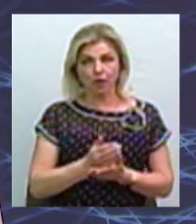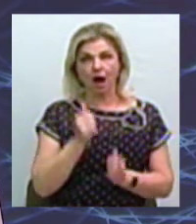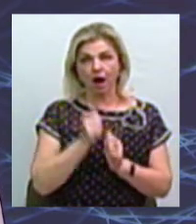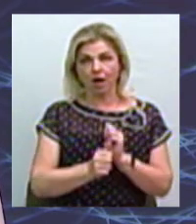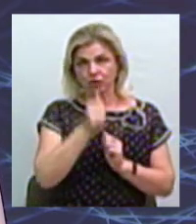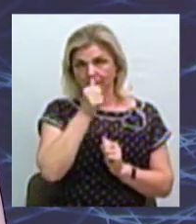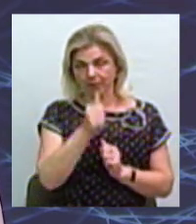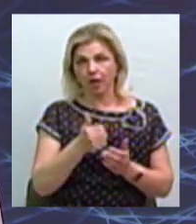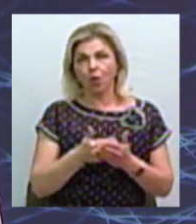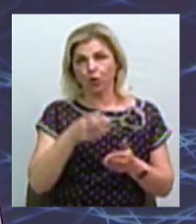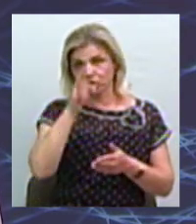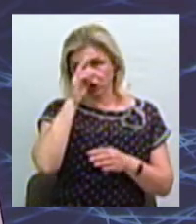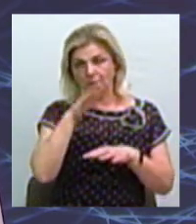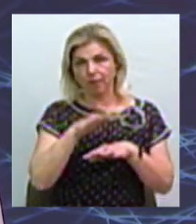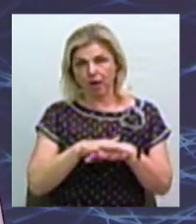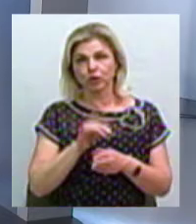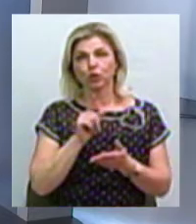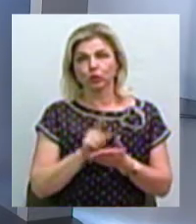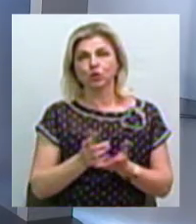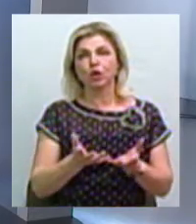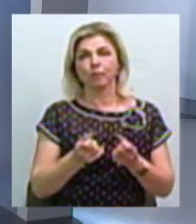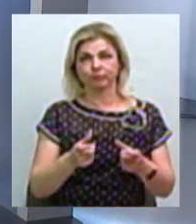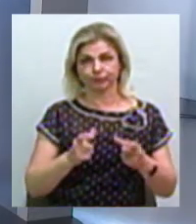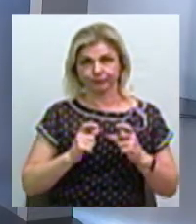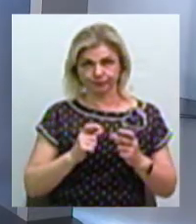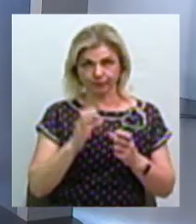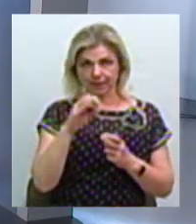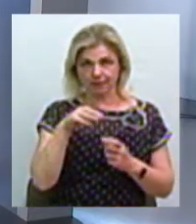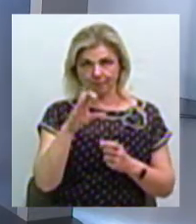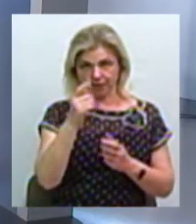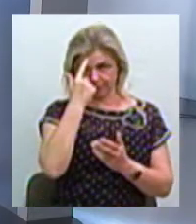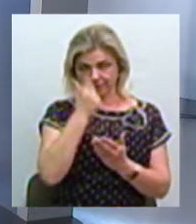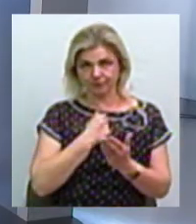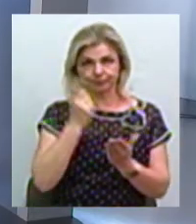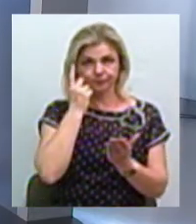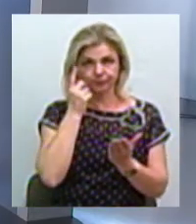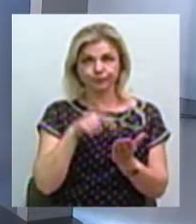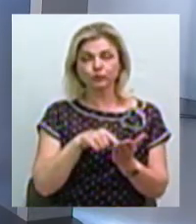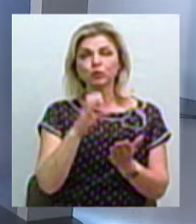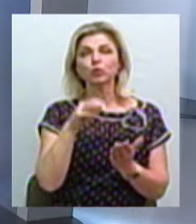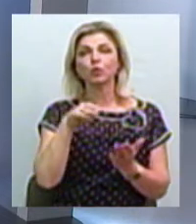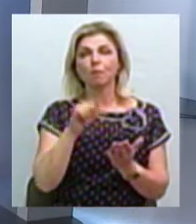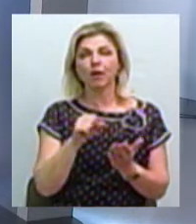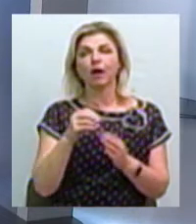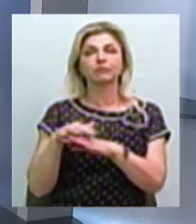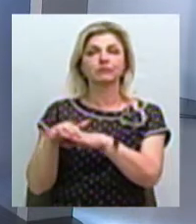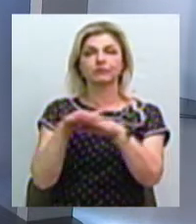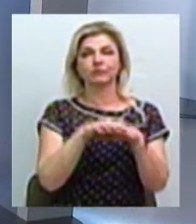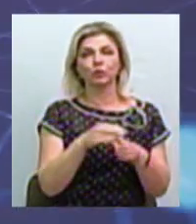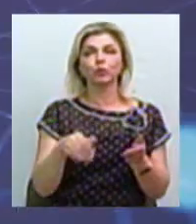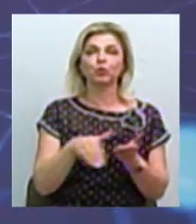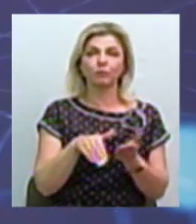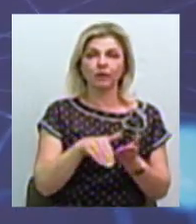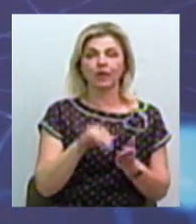місяця від Ощадбанку повинен отримати смс-повідомлення із сумою зарахованої субсидії